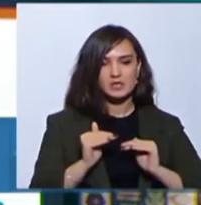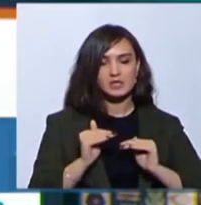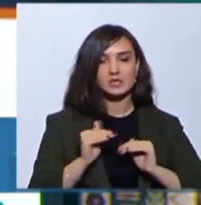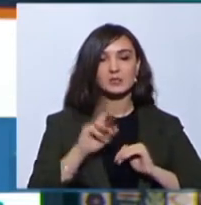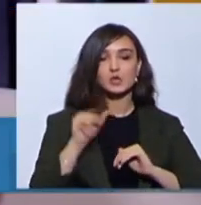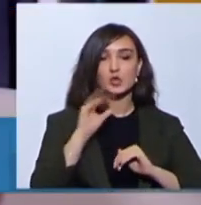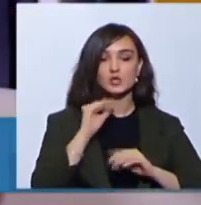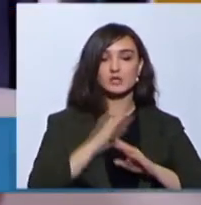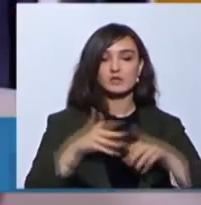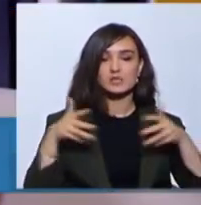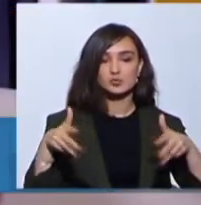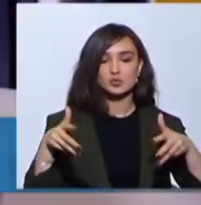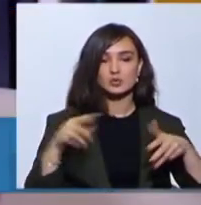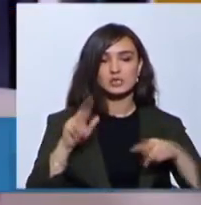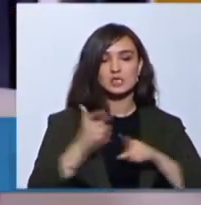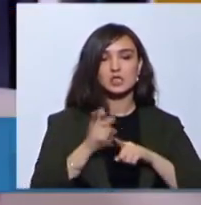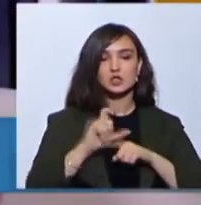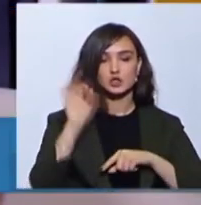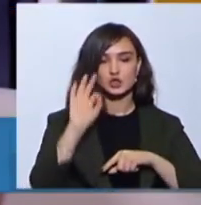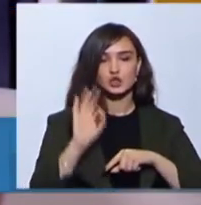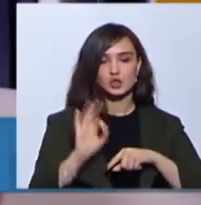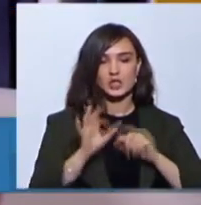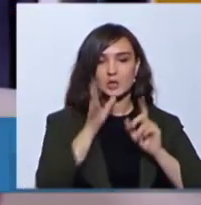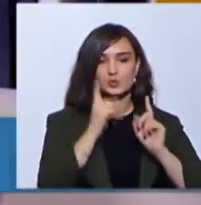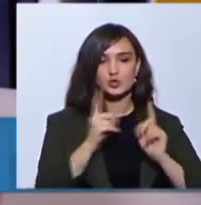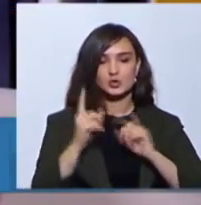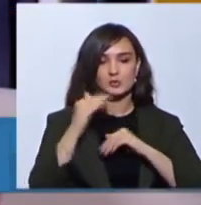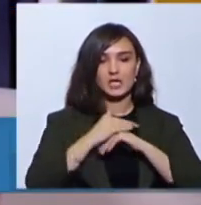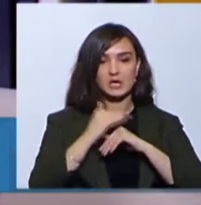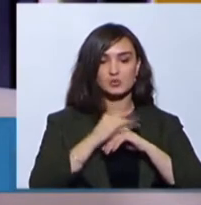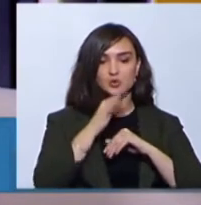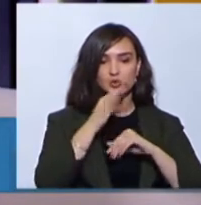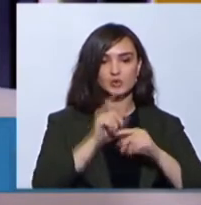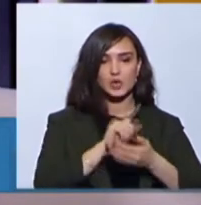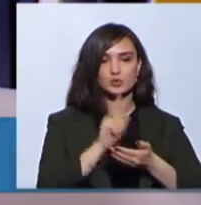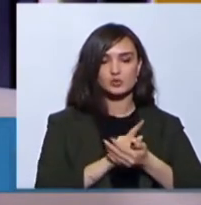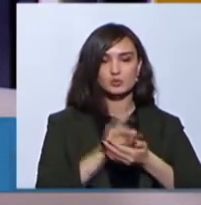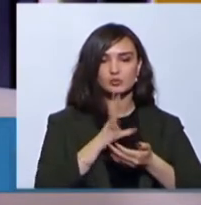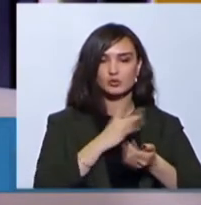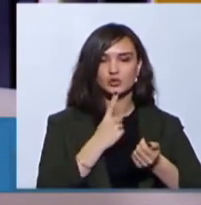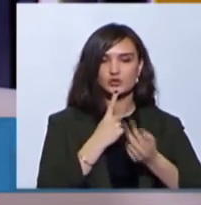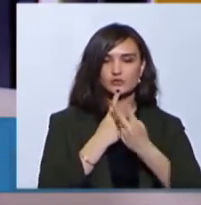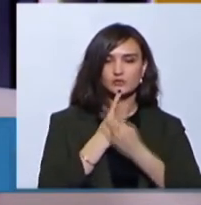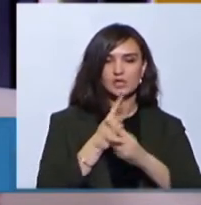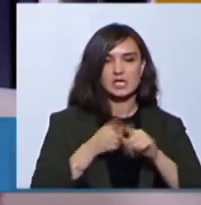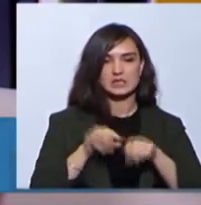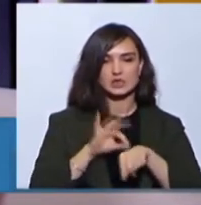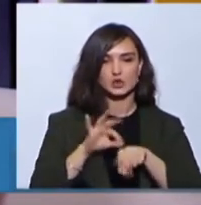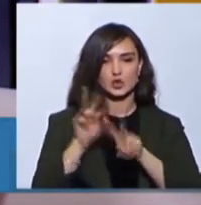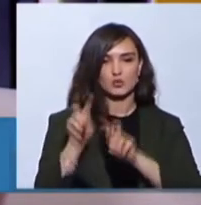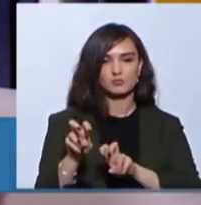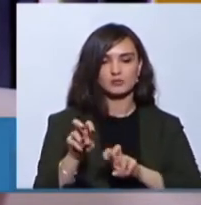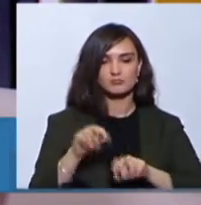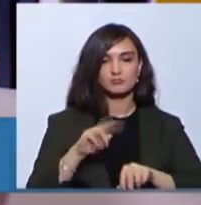და როდესაც გვაქვს სიმსუქნე და ძალიან ხშირი ეპიზოდები ღამისძილის აპნოეში, აუცილებლად უნდა მივიტანოთ ეჭვი პიკვიკის სინდრომზე. და